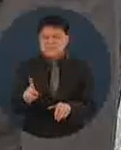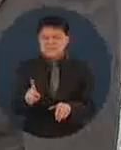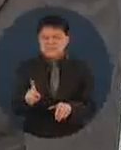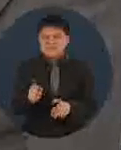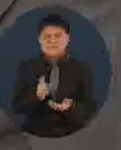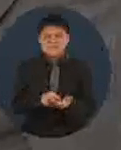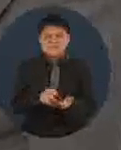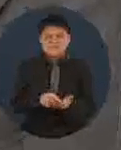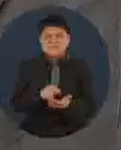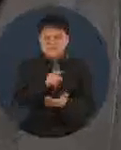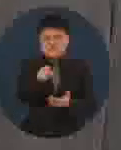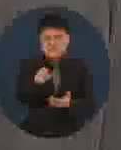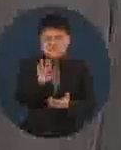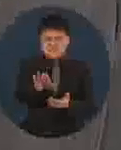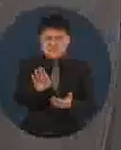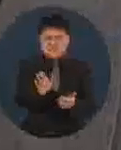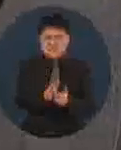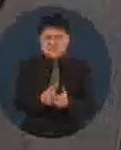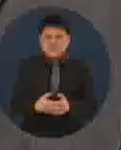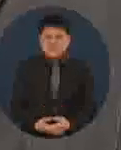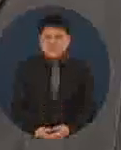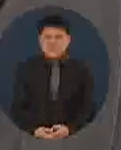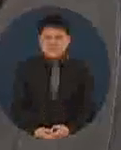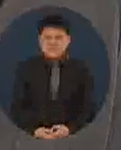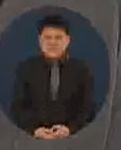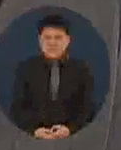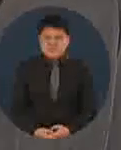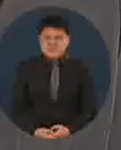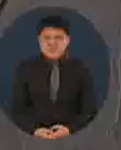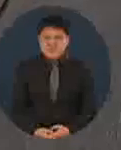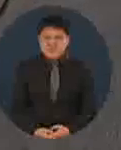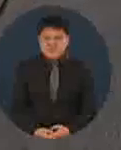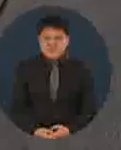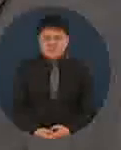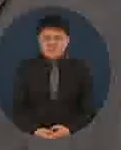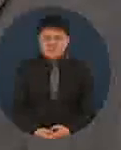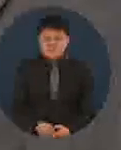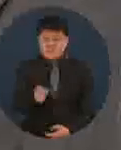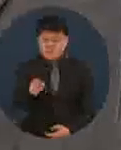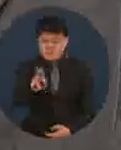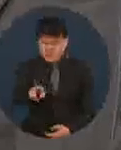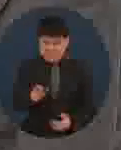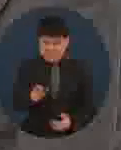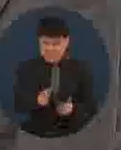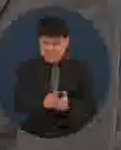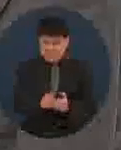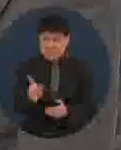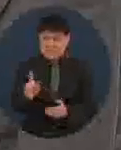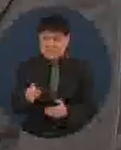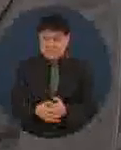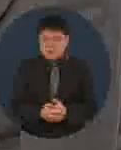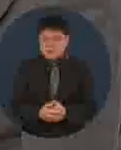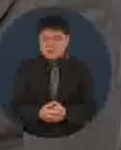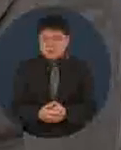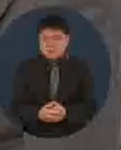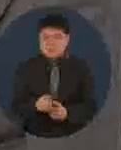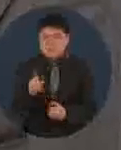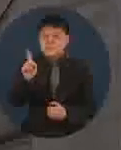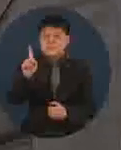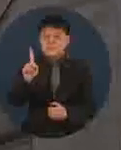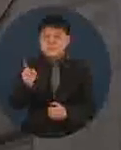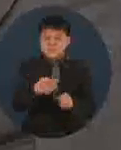급박하게 만들기 위해서 이렇게 한 해두고 네. 끊었죠. 이쪽을 두었나요? 여기를 일단 이쪽을 예. 두었죠. 끊으니까 여기 이제 끊기는 게